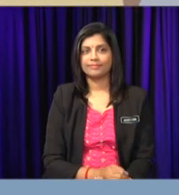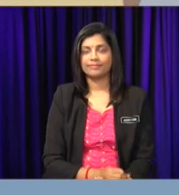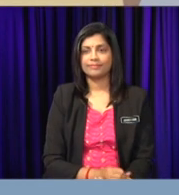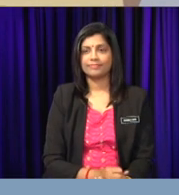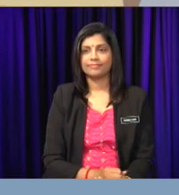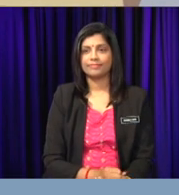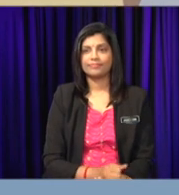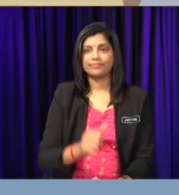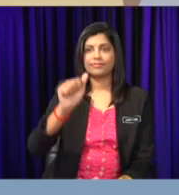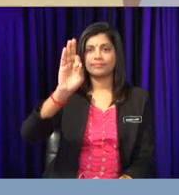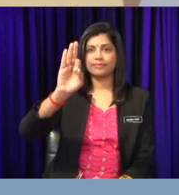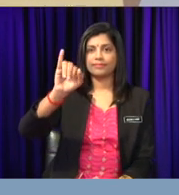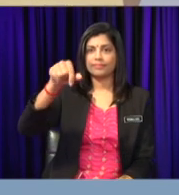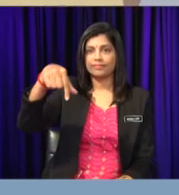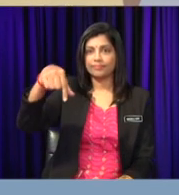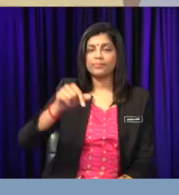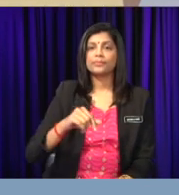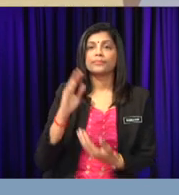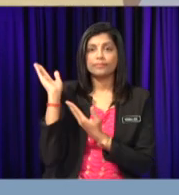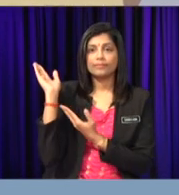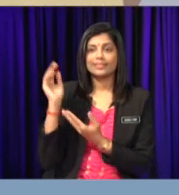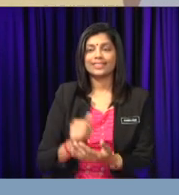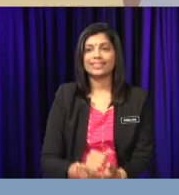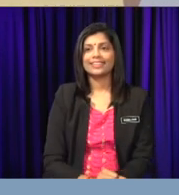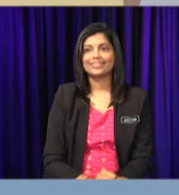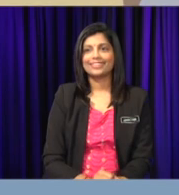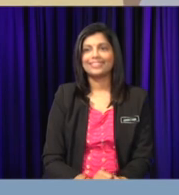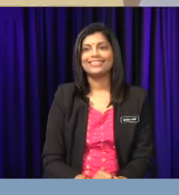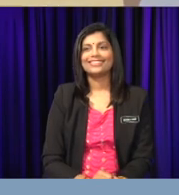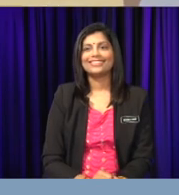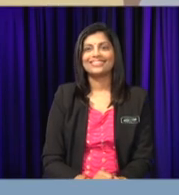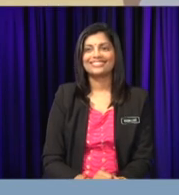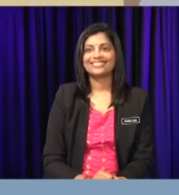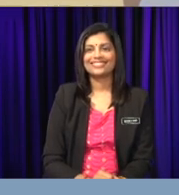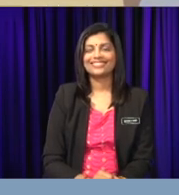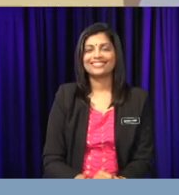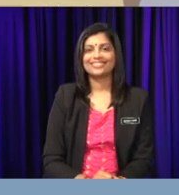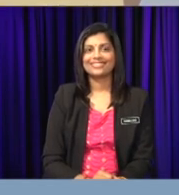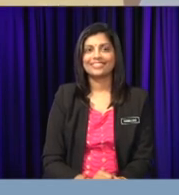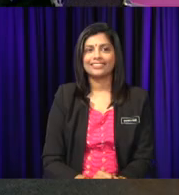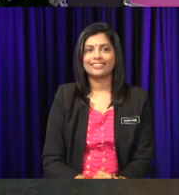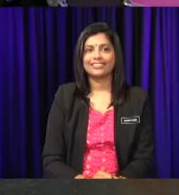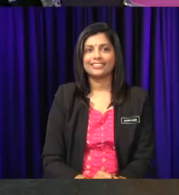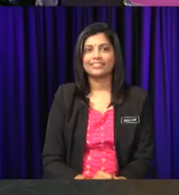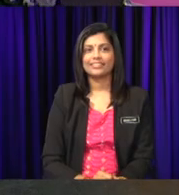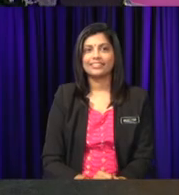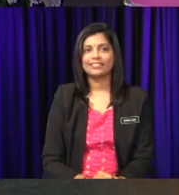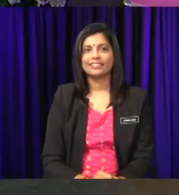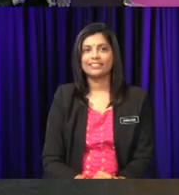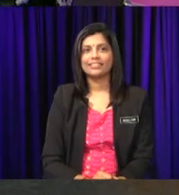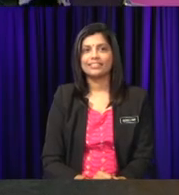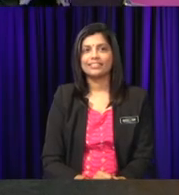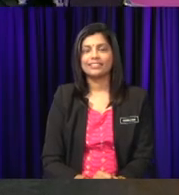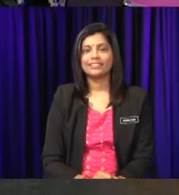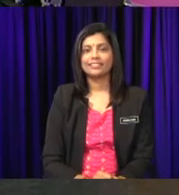ialah api kasiri rezeki orangnya oke Hari ini Alfi senyum ini yang kita mau kan Nah bila senyum nih